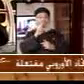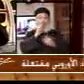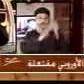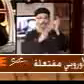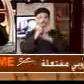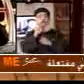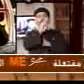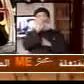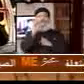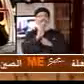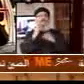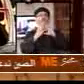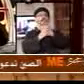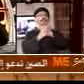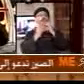السؤال كم عندكم؟